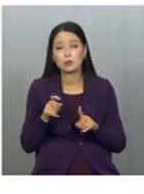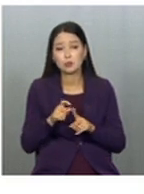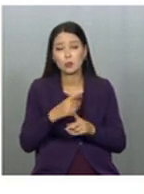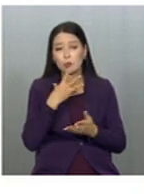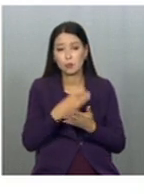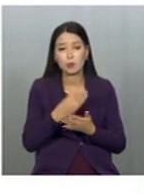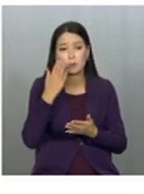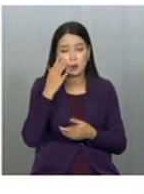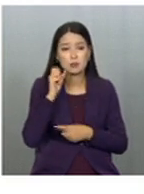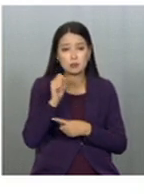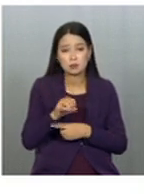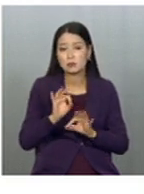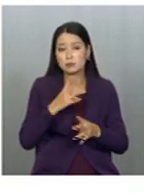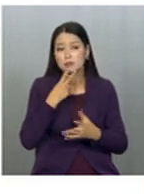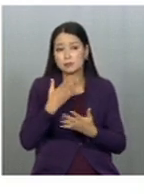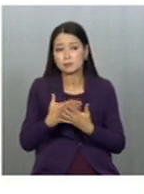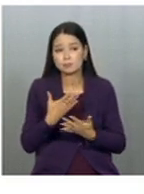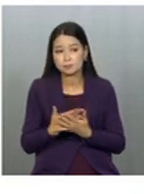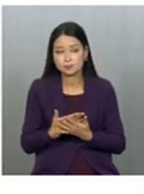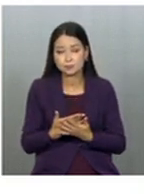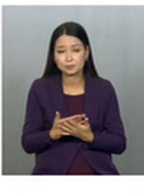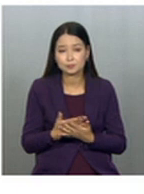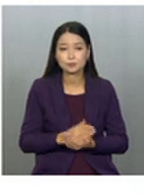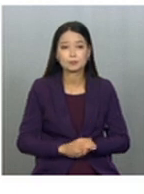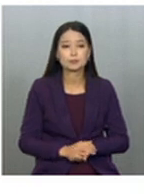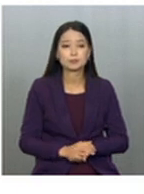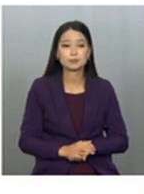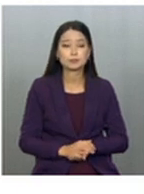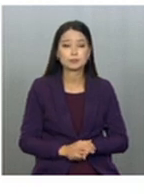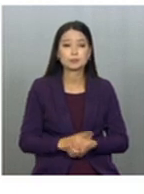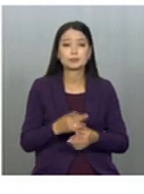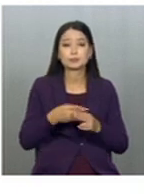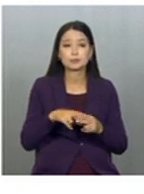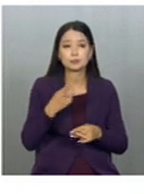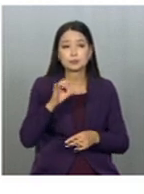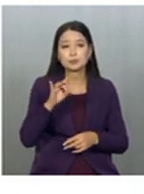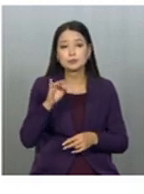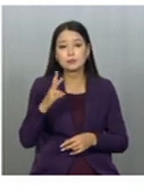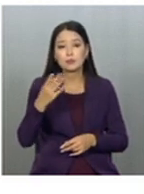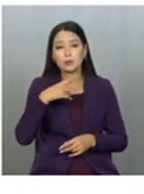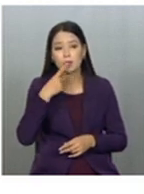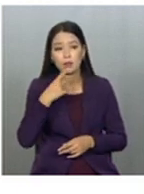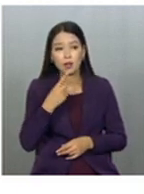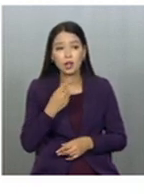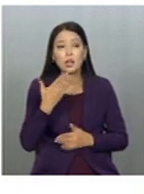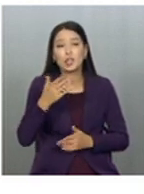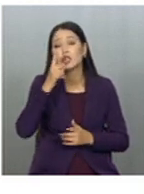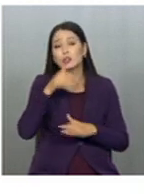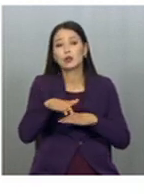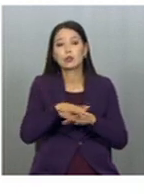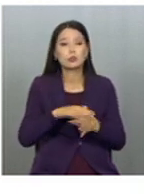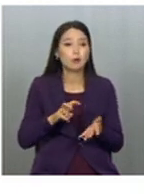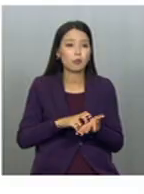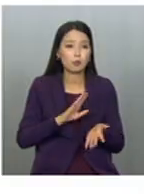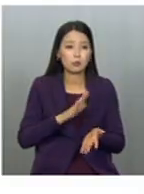қолдан басын айыруын өз елінен сұрайды. Ал сонда Біржан ақынның айтқаны: ел жұртын қорқпайды екен көз